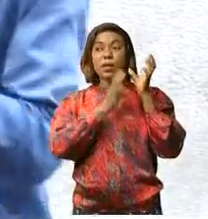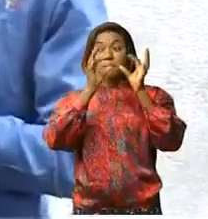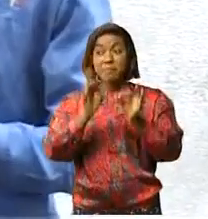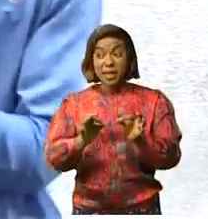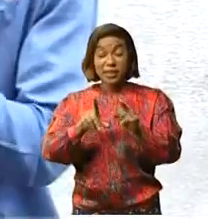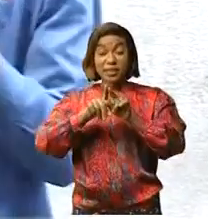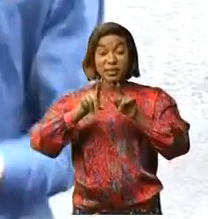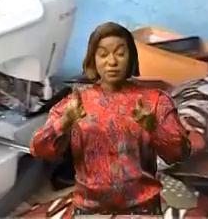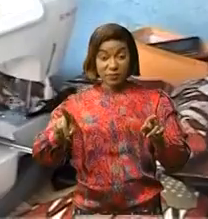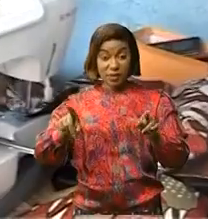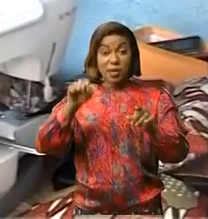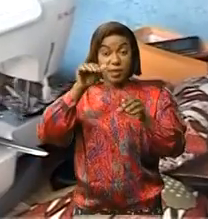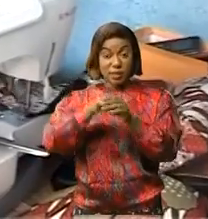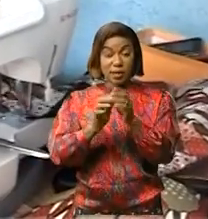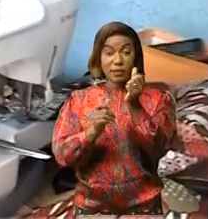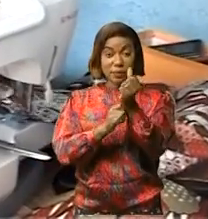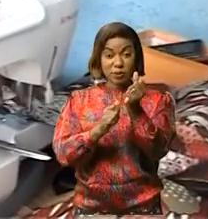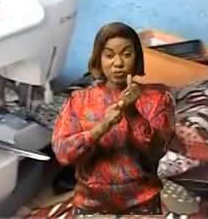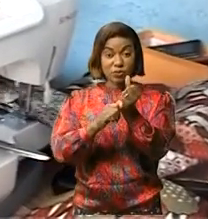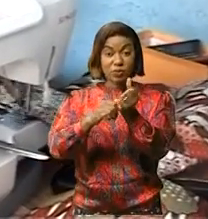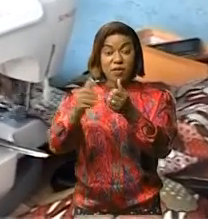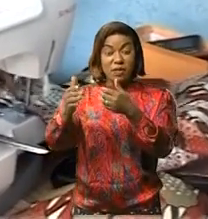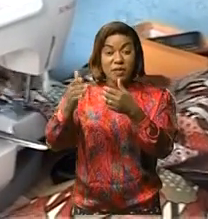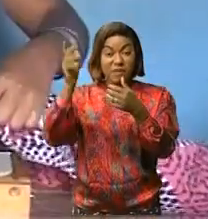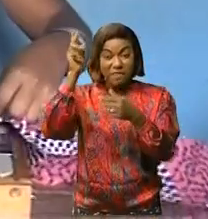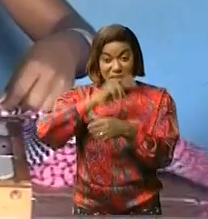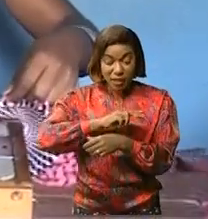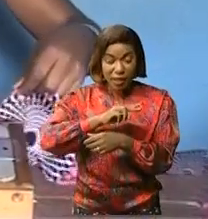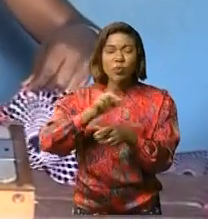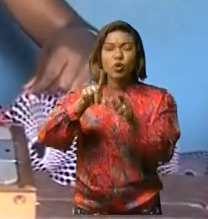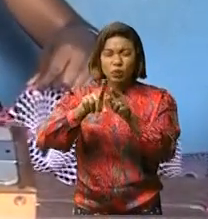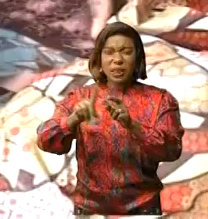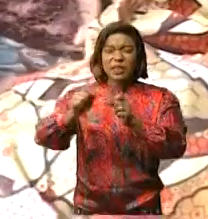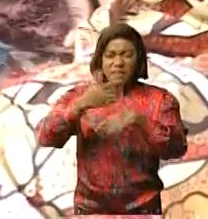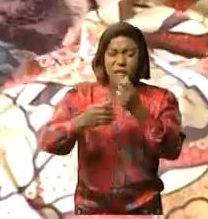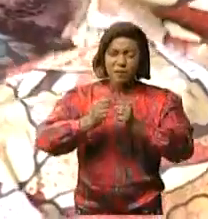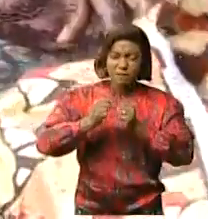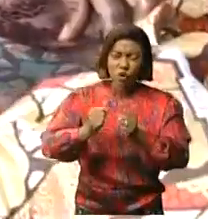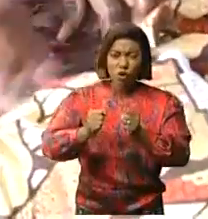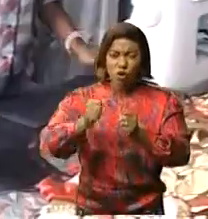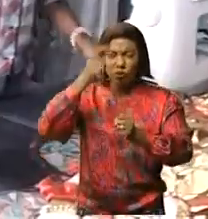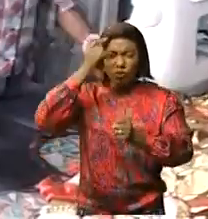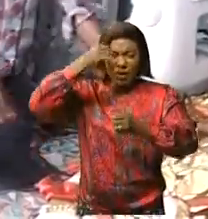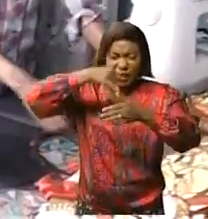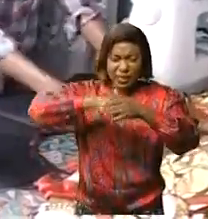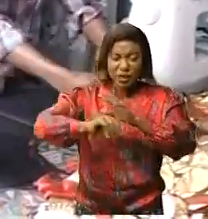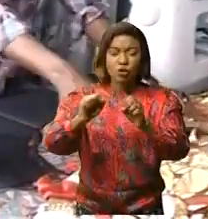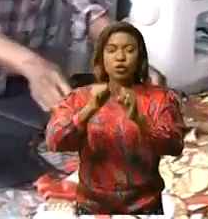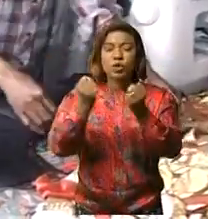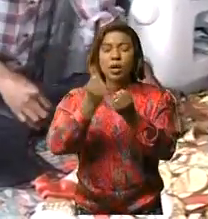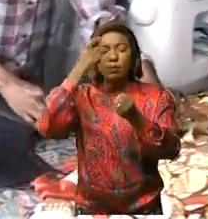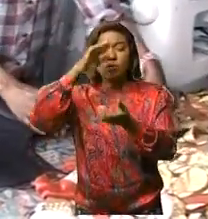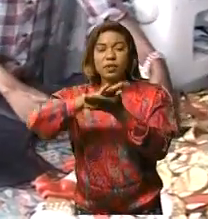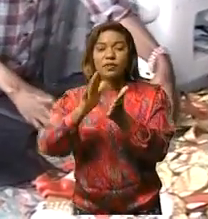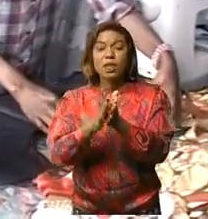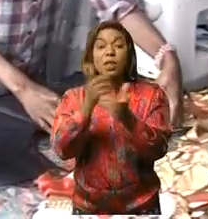contraire, dans cette catégorie de personnes vulnérables, il existe ceux qui luttent pour une intégration sociale afin de devenir